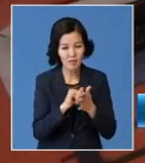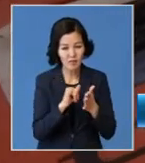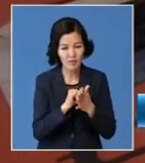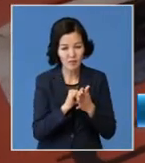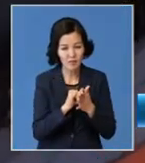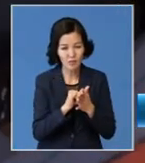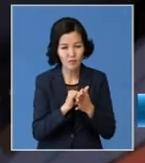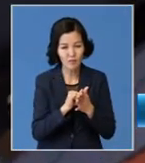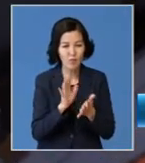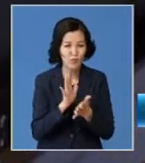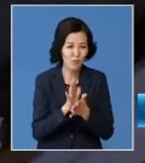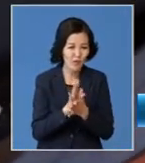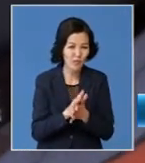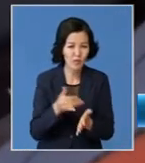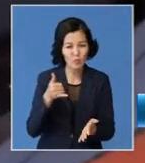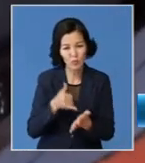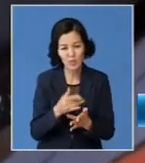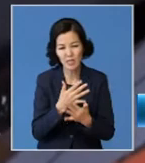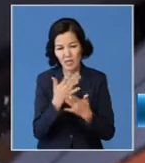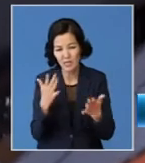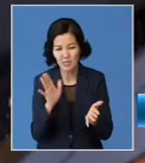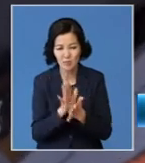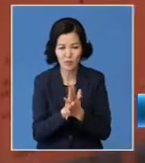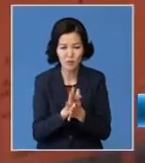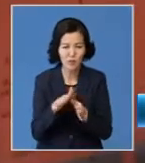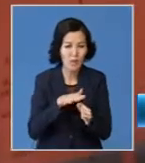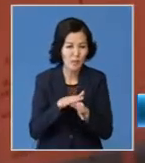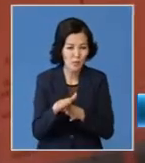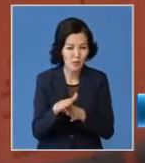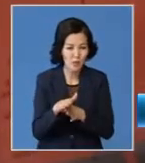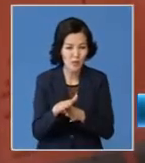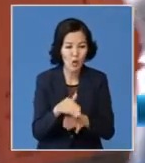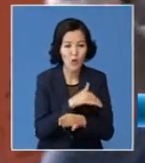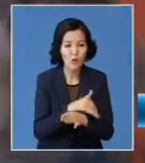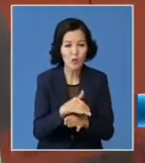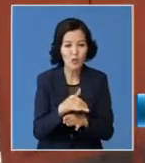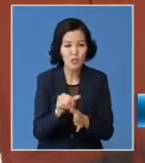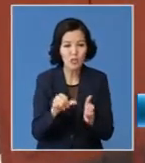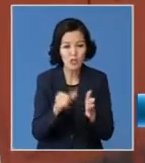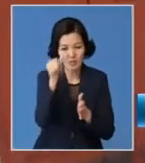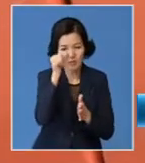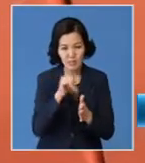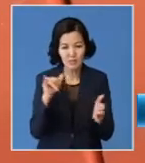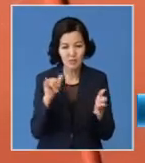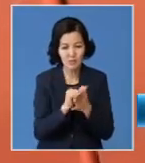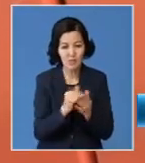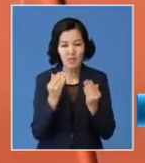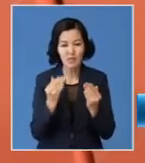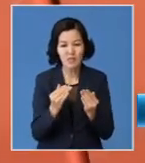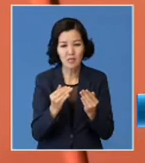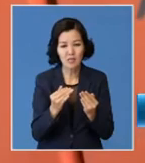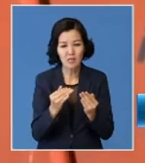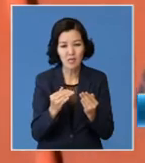бутылки, бумажки и прочий мусор. Модульные контейнеры стоят на талдыкурганских улицах более полугода. Однако и по сей день многие так и